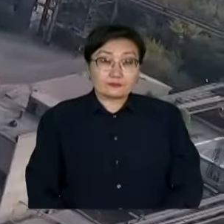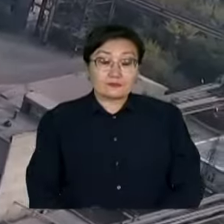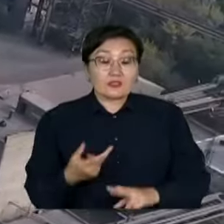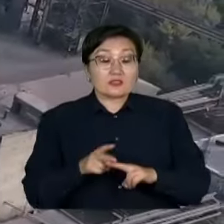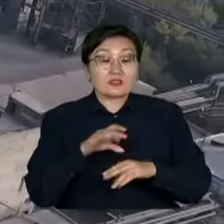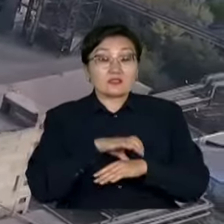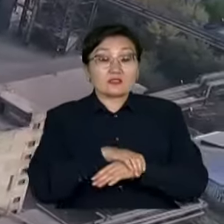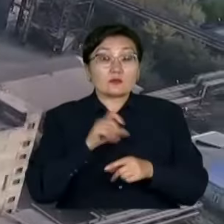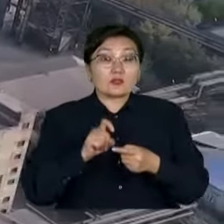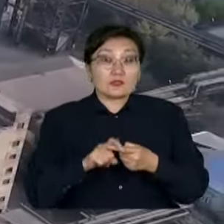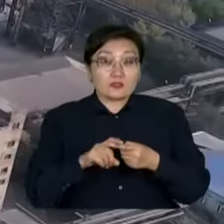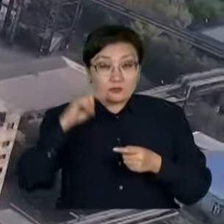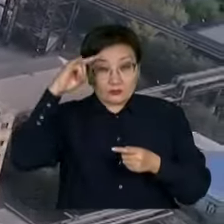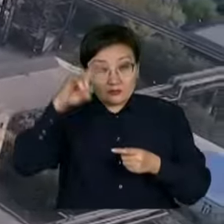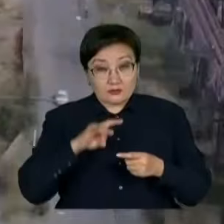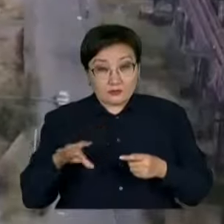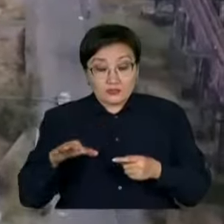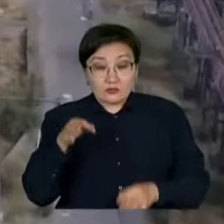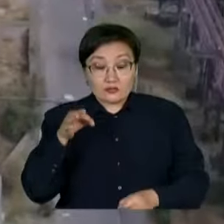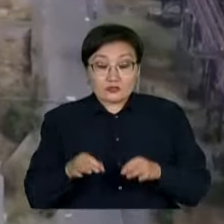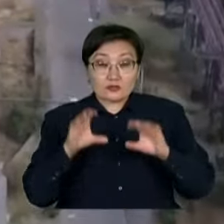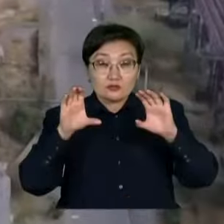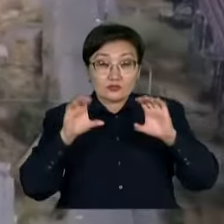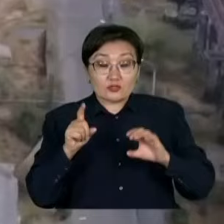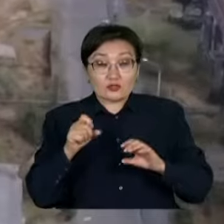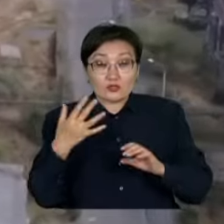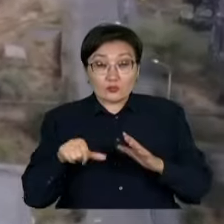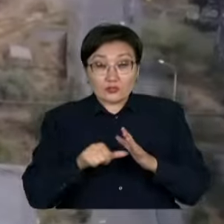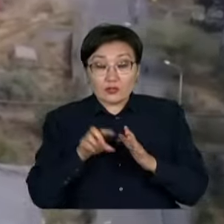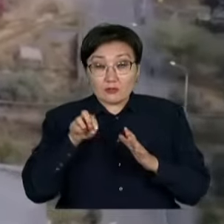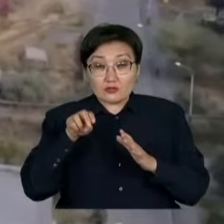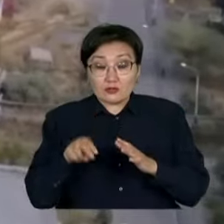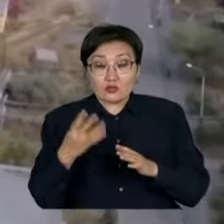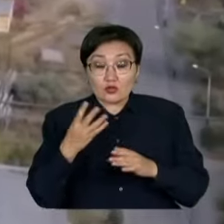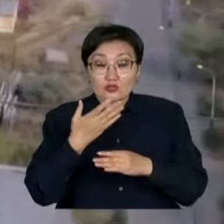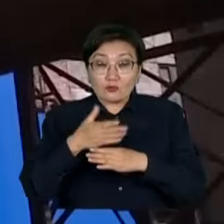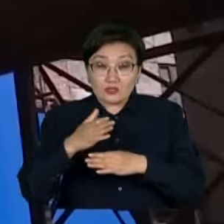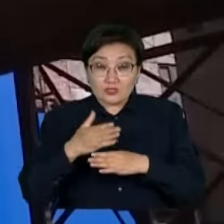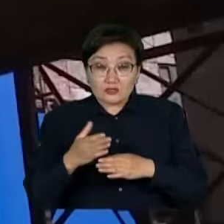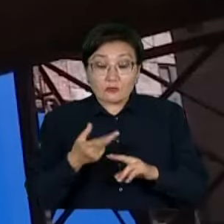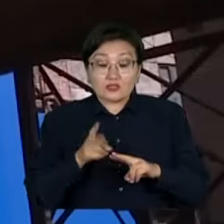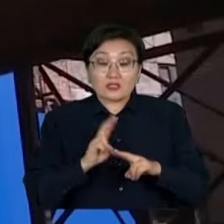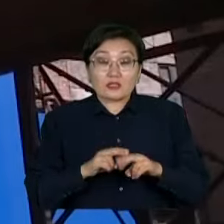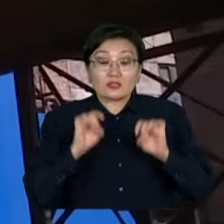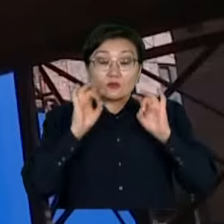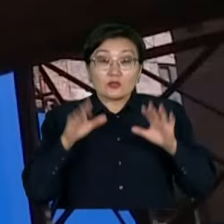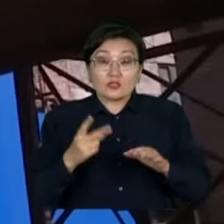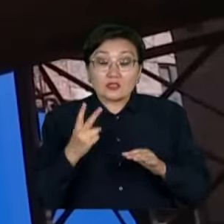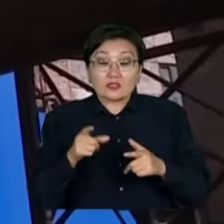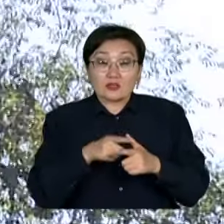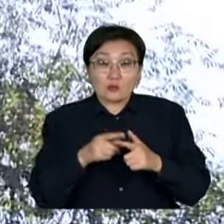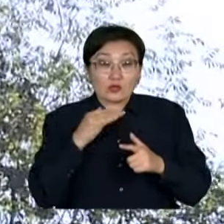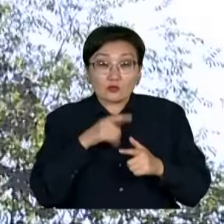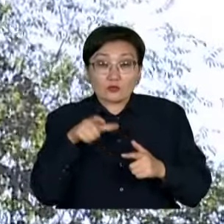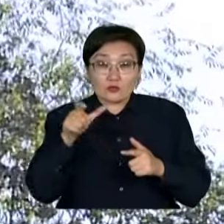Аталған дерекке байланысты Қазақстан Республикасы қылмыстық кодексінің 156-шы бабы, 4-ші бөлігі, яғни абайсызда екі немесе одан